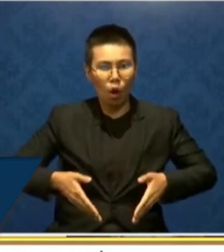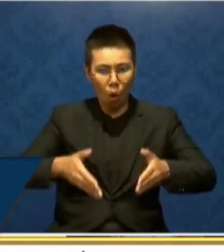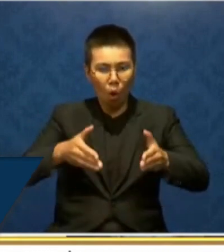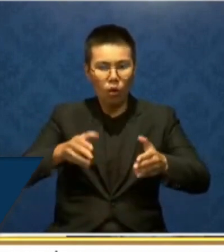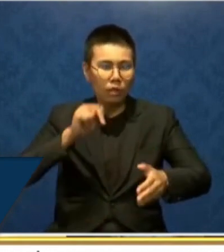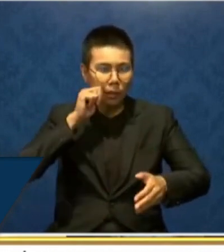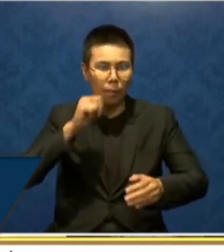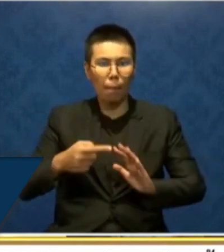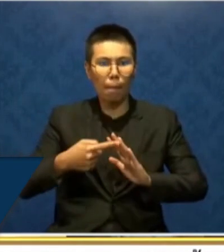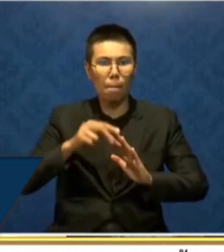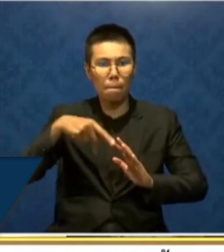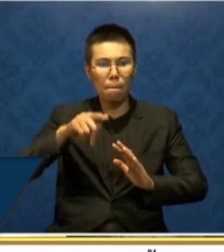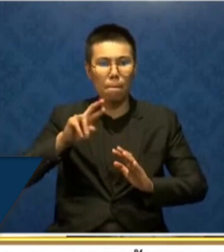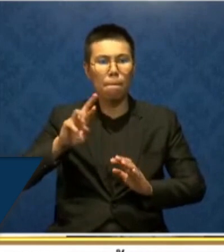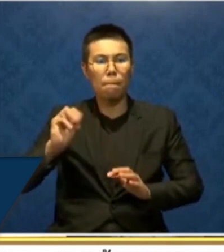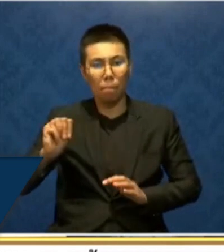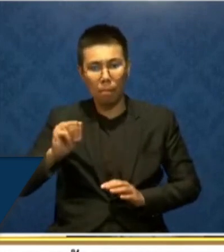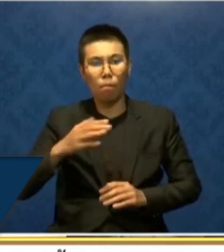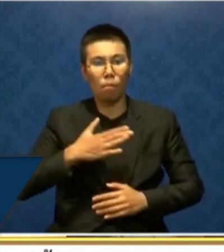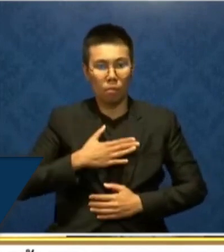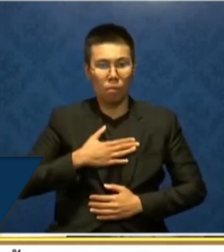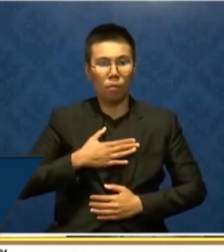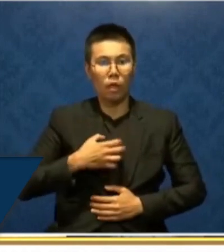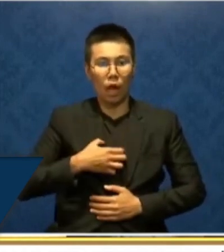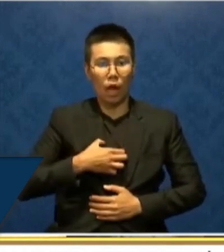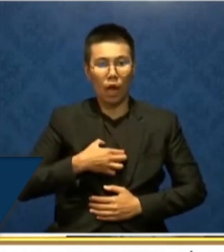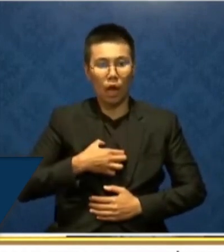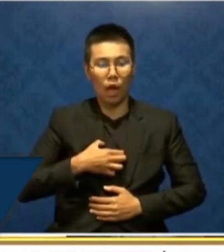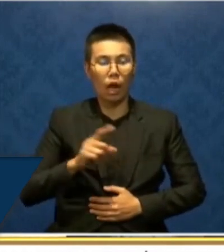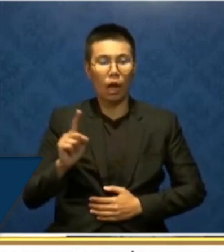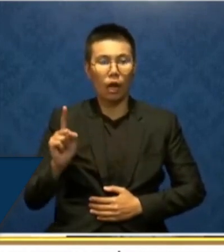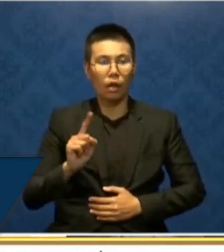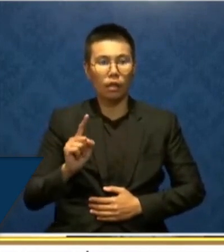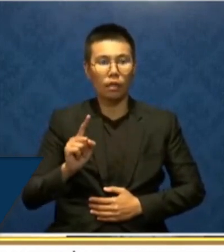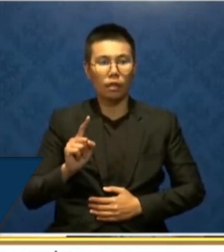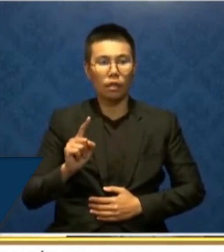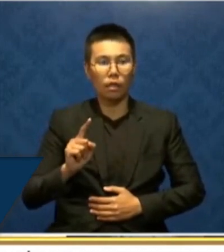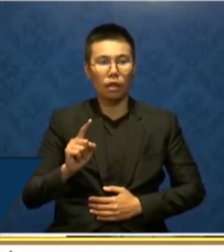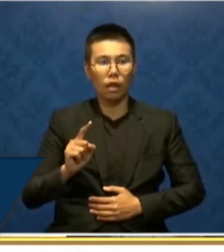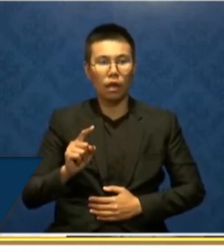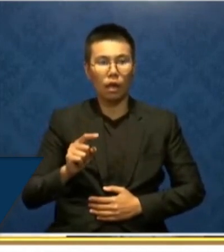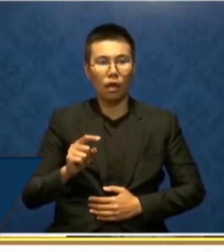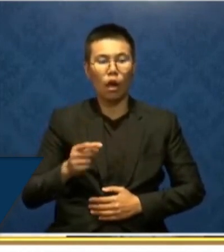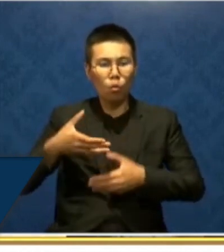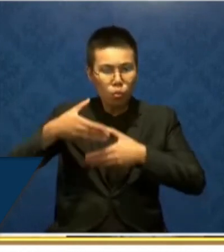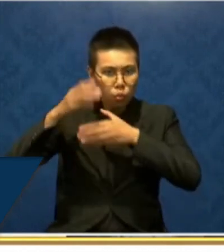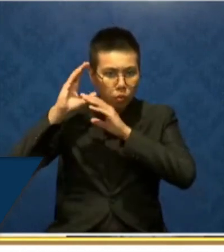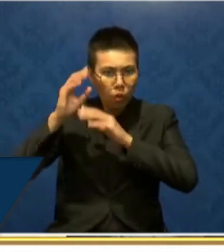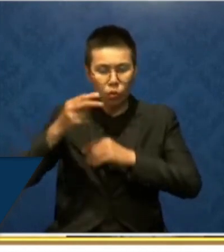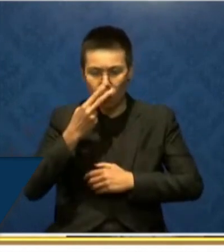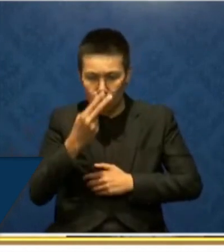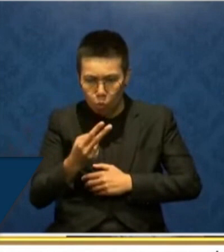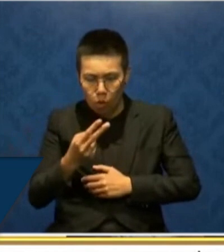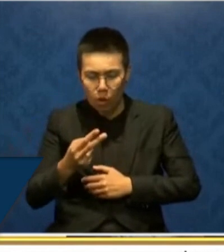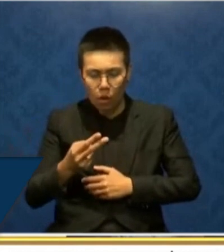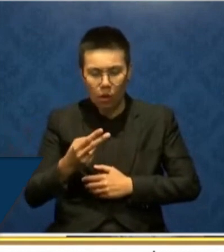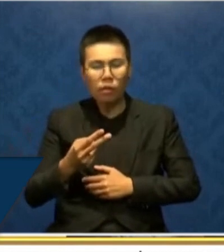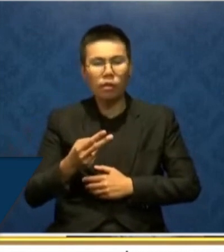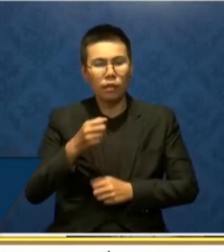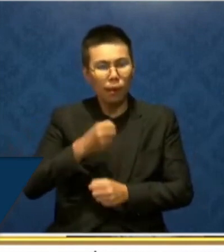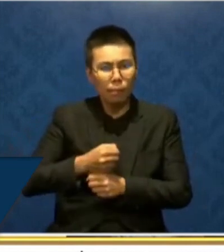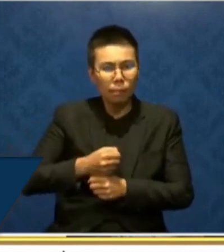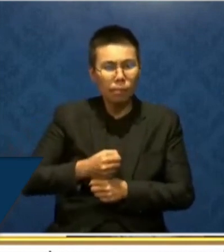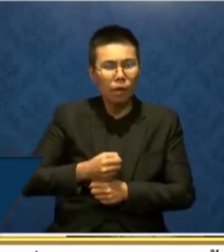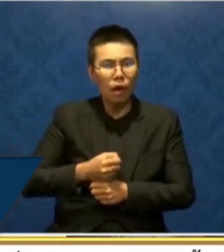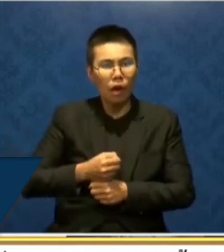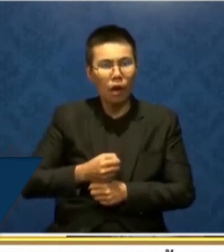ดนะครับผมถึงอยากจะให้มีการศึกษาทบทวนนะครับว่าเป็นไปได้หรือไม่